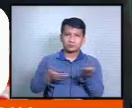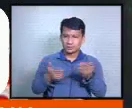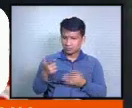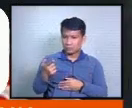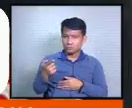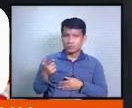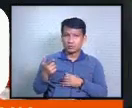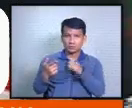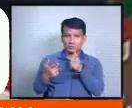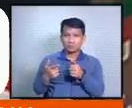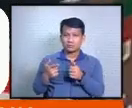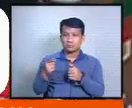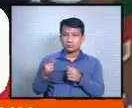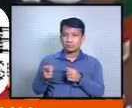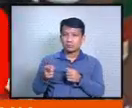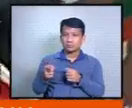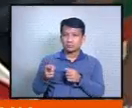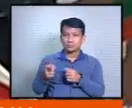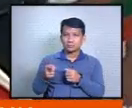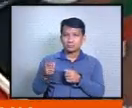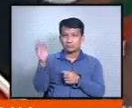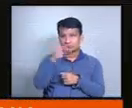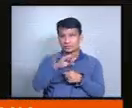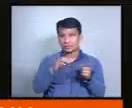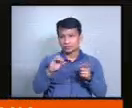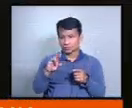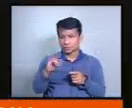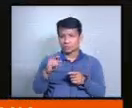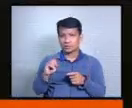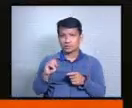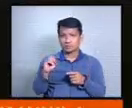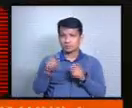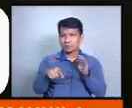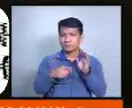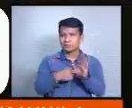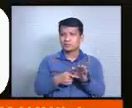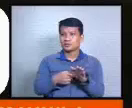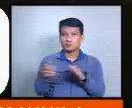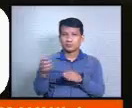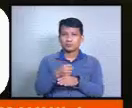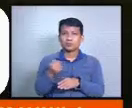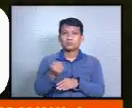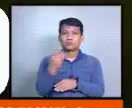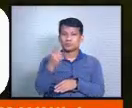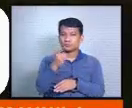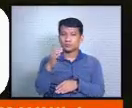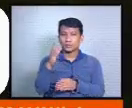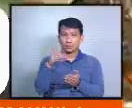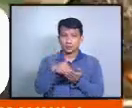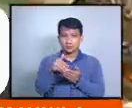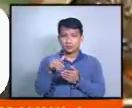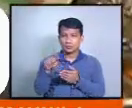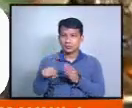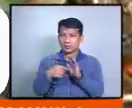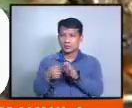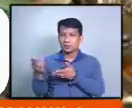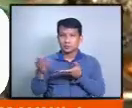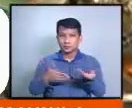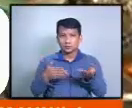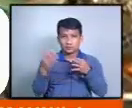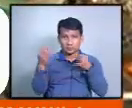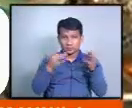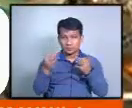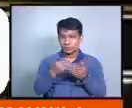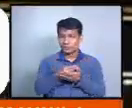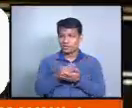dyan. Oregano po yung marijuana, yung nasabi nila marijuana. Na-recover sa kanya higit 100,000 pisong halaga na pirato yung dahon